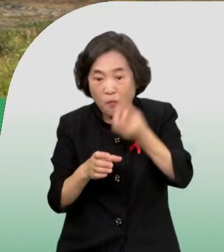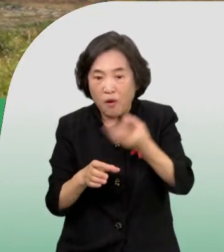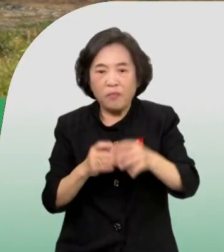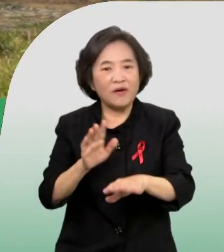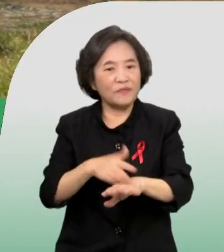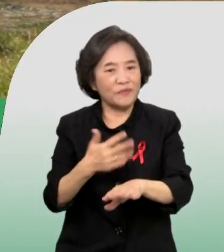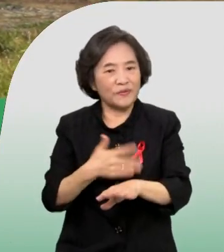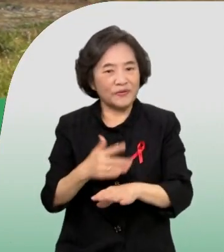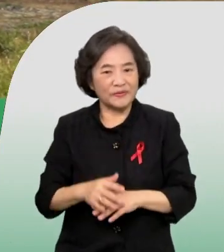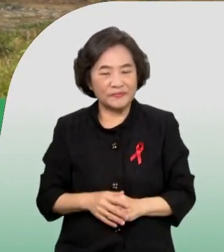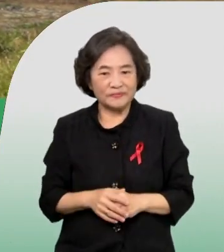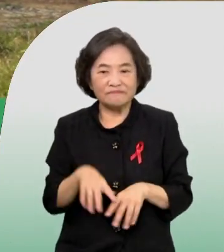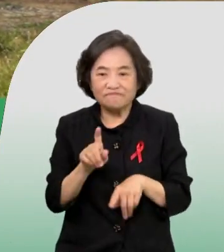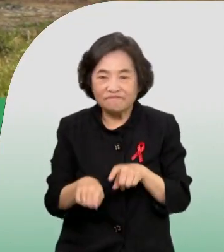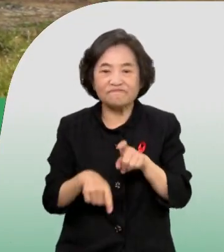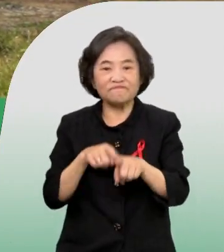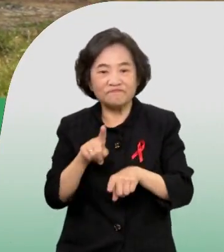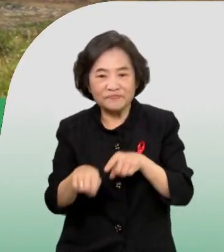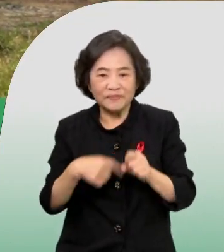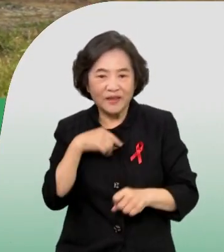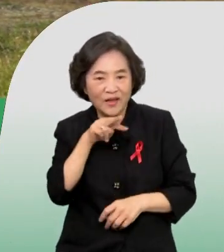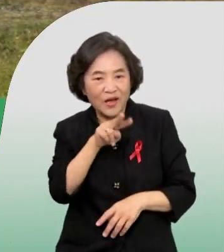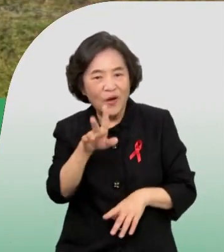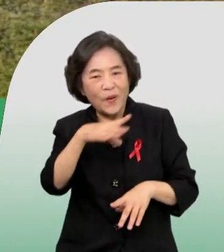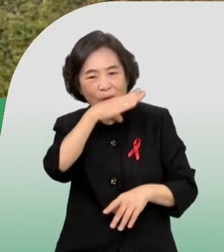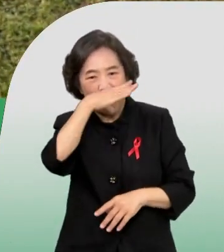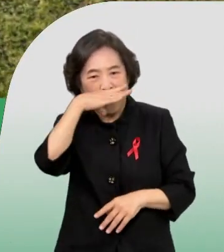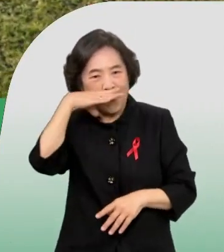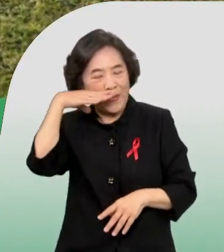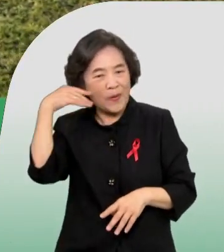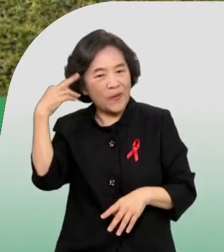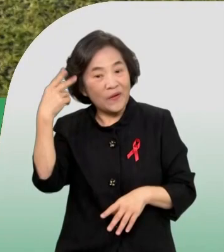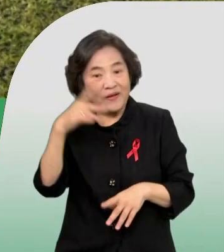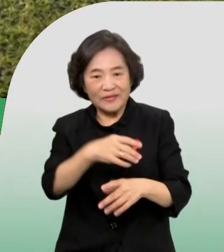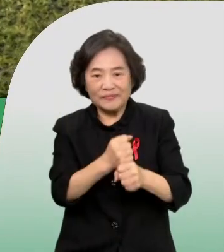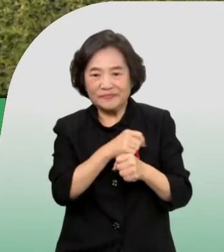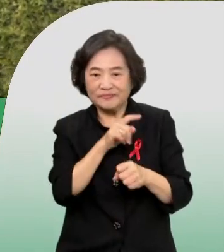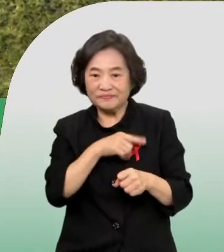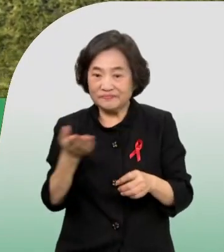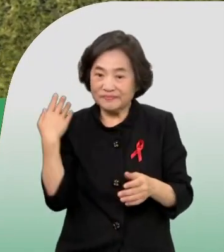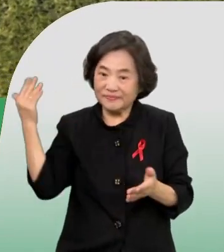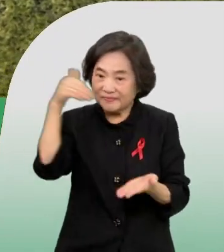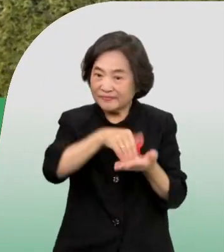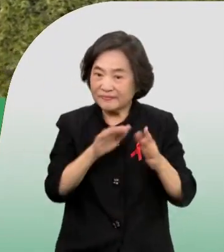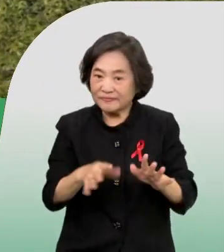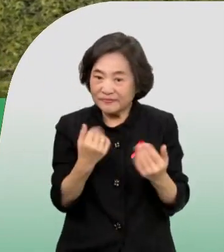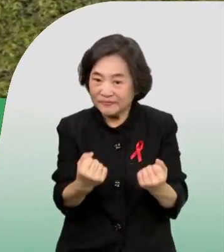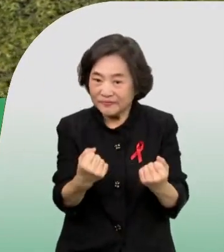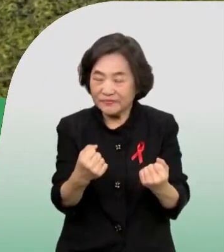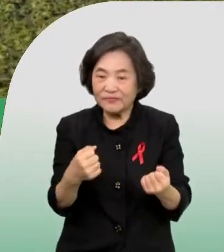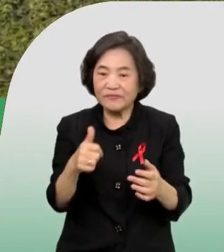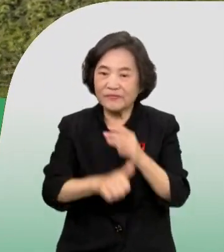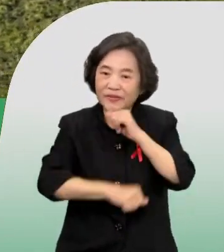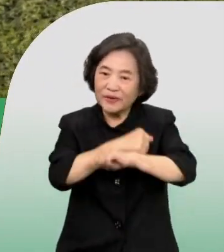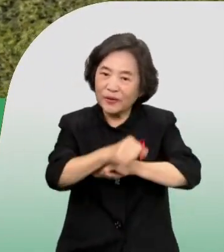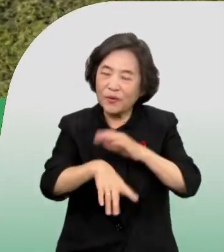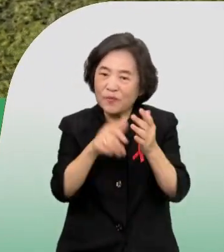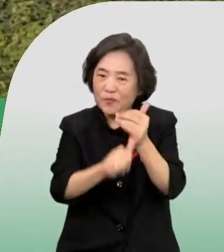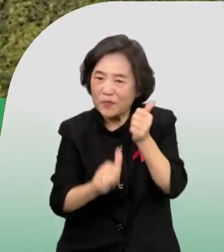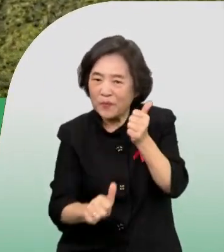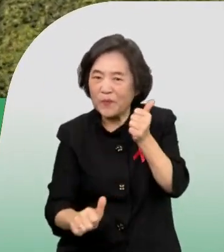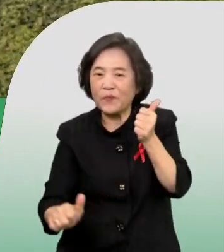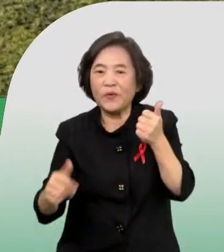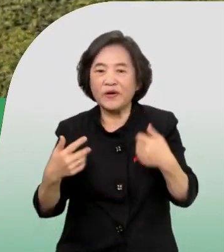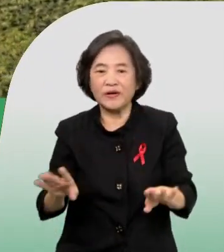关键食材上班下做鸭，上班下奉行嘅冰岛马，从古到今，土冰岛立达土地方散发落